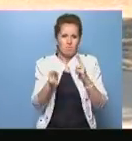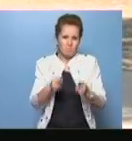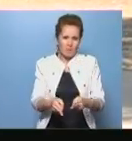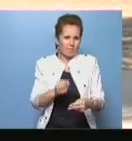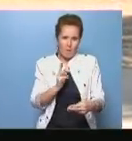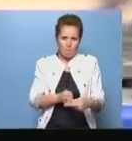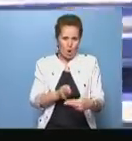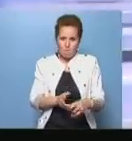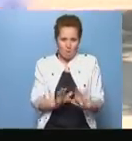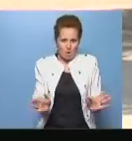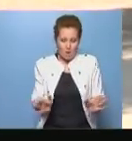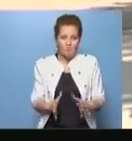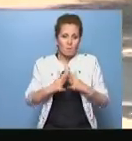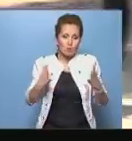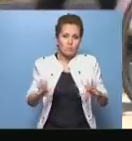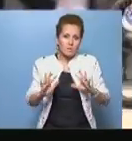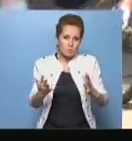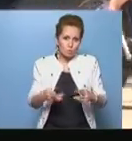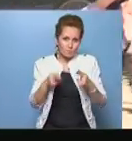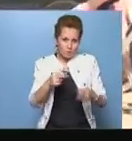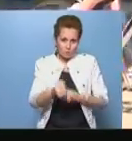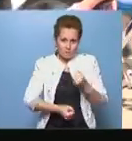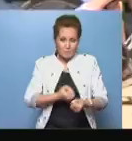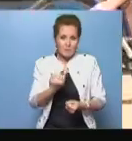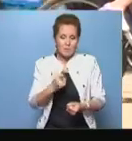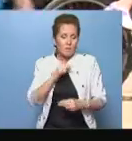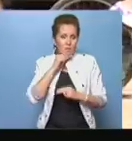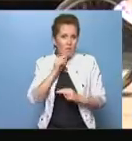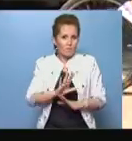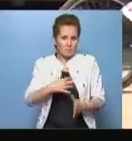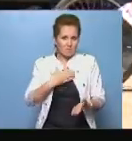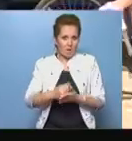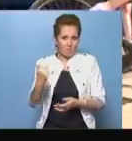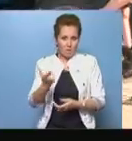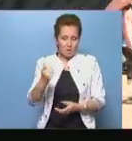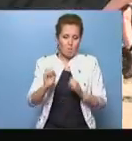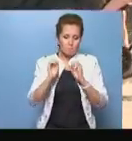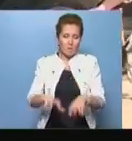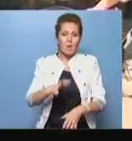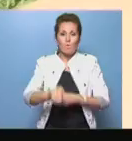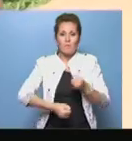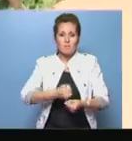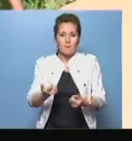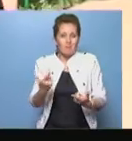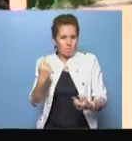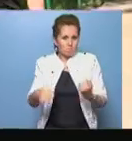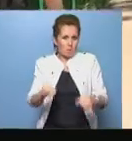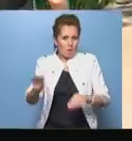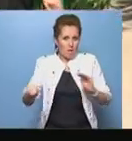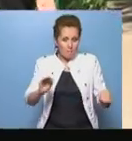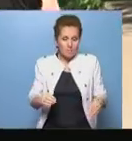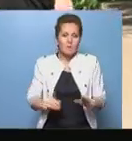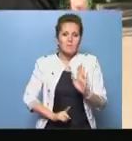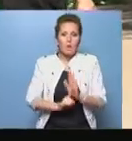большинстве случаев кражи велосипедов происходит из-за беспечности самих владельцев, которые бросают велосипеды где попало. С начала сезона уже